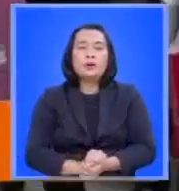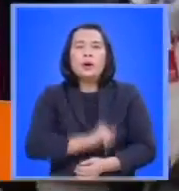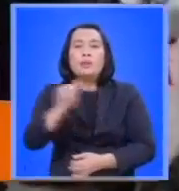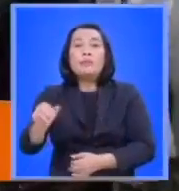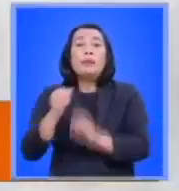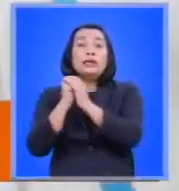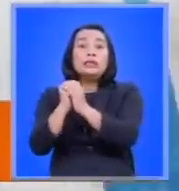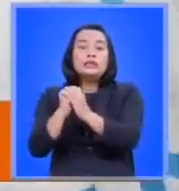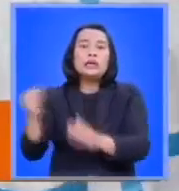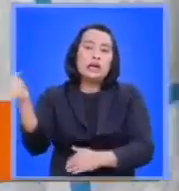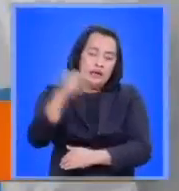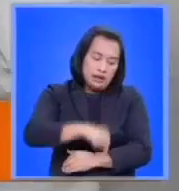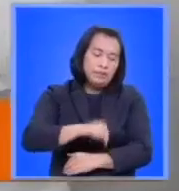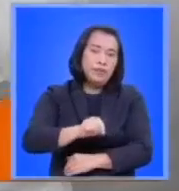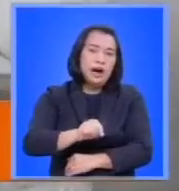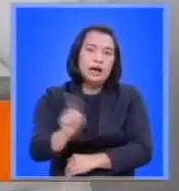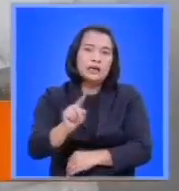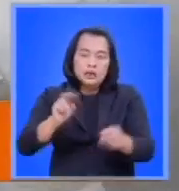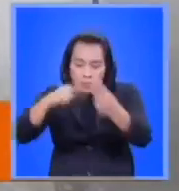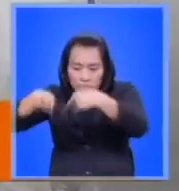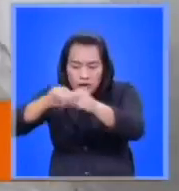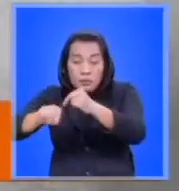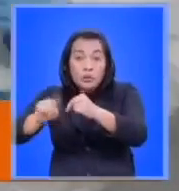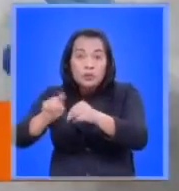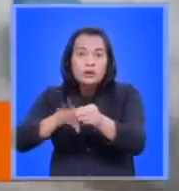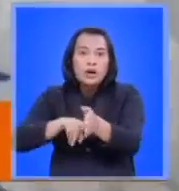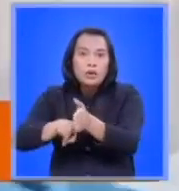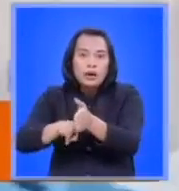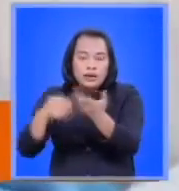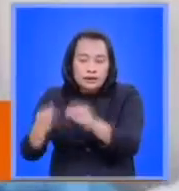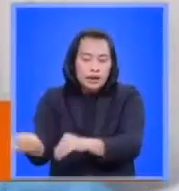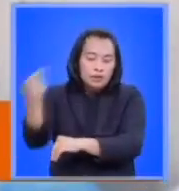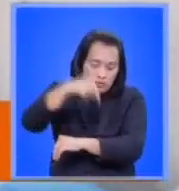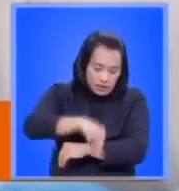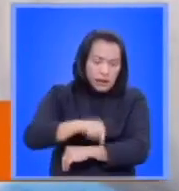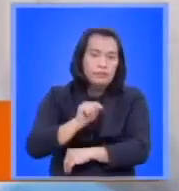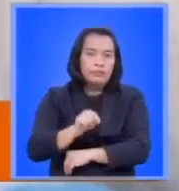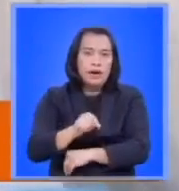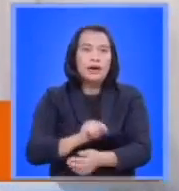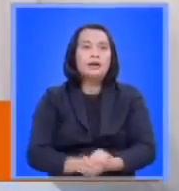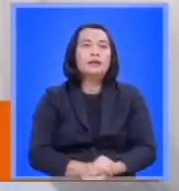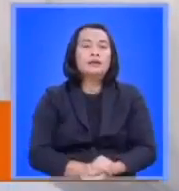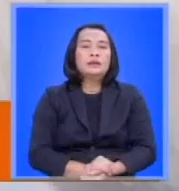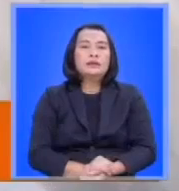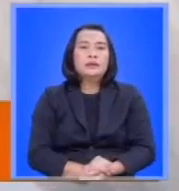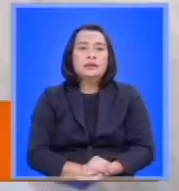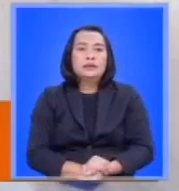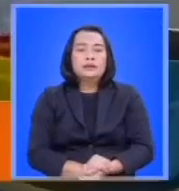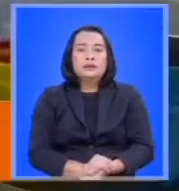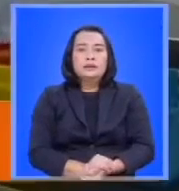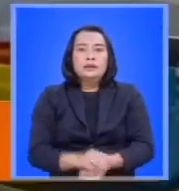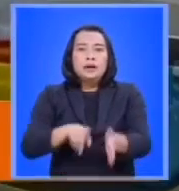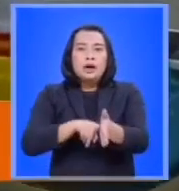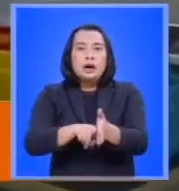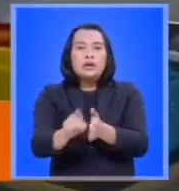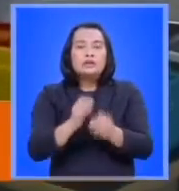ะหลังจากที่ไปร่วมตรวจสอบสถานการณ์การแพร่ระบาดของไวรัสอู่ฮั่นสำหรับประเด็นการพบไวรัสอู่ฮั่นติดต่